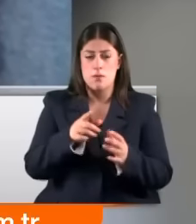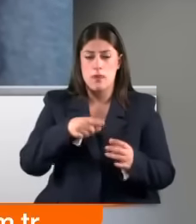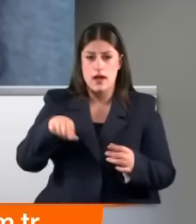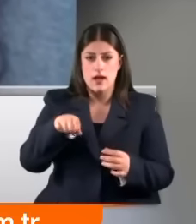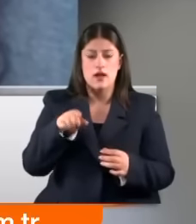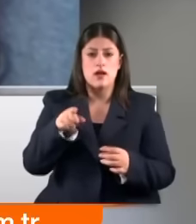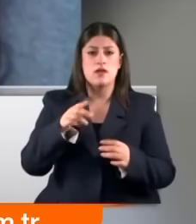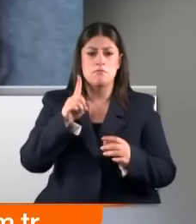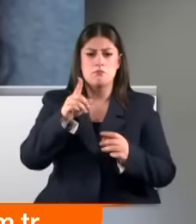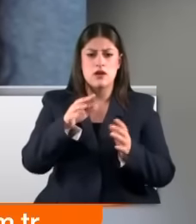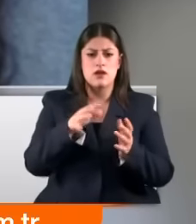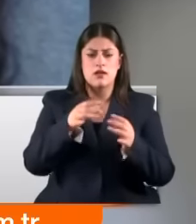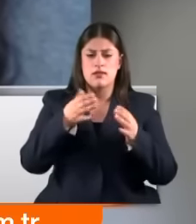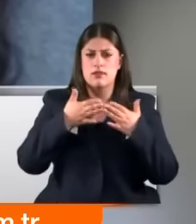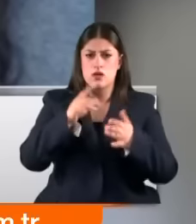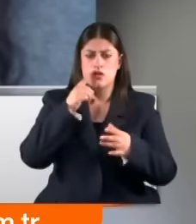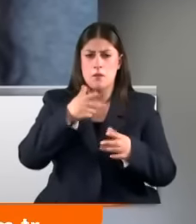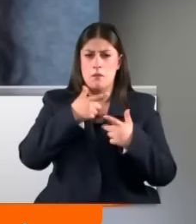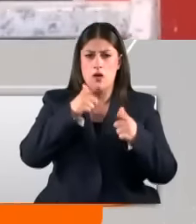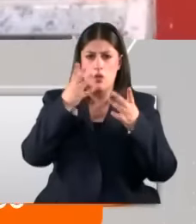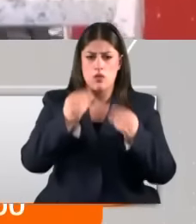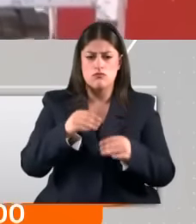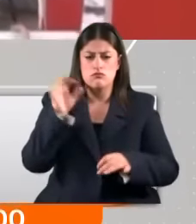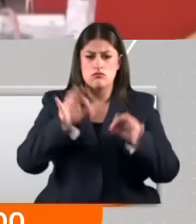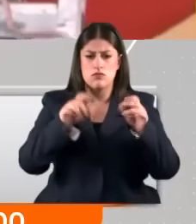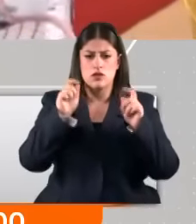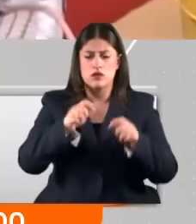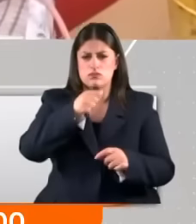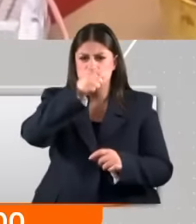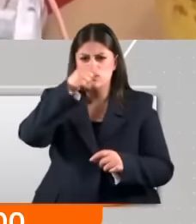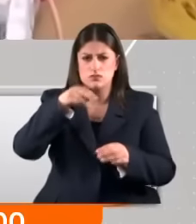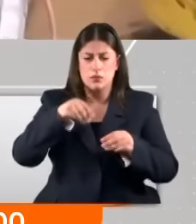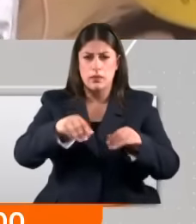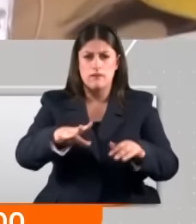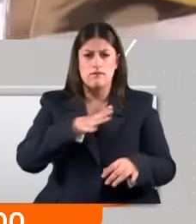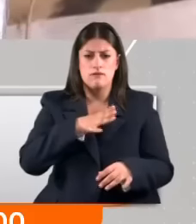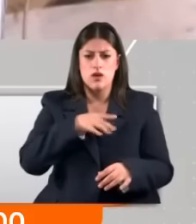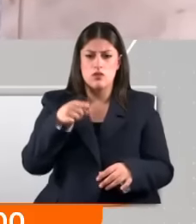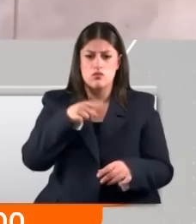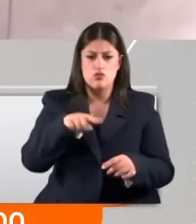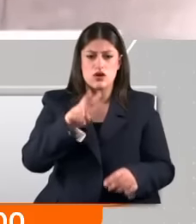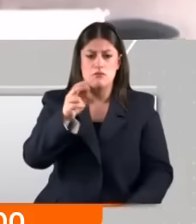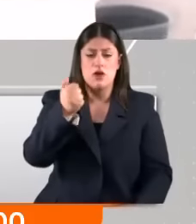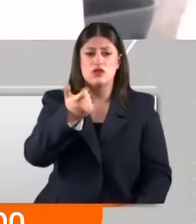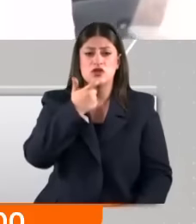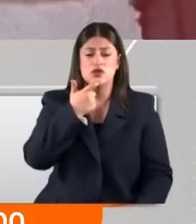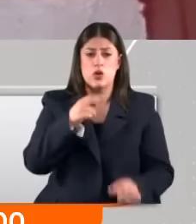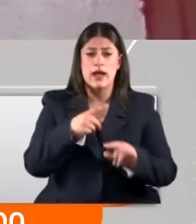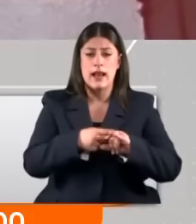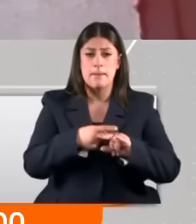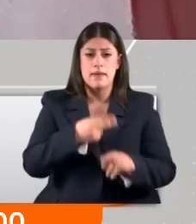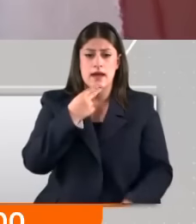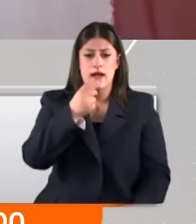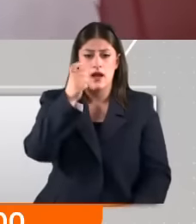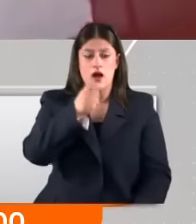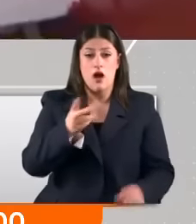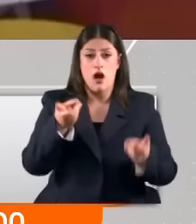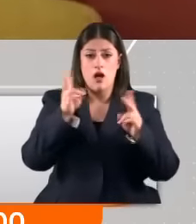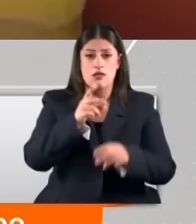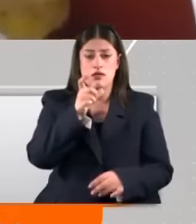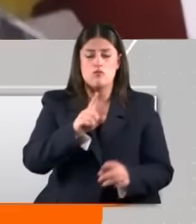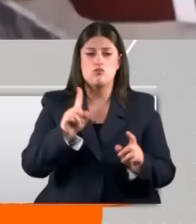tekneye tepki verince arama yapıldı. Uyuşturucu madde kırıntıları bulunan kameradaki buzlukta 26 yaşındaki Hilmiye Tuğba Eskin'in cansız